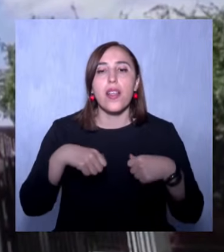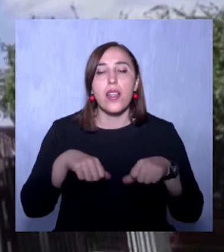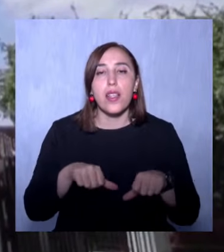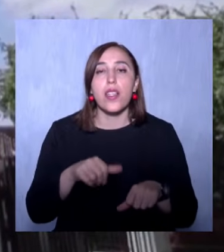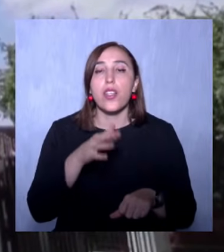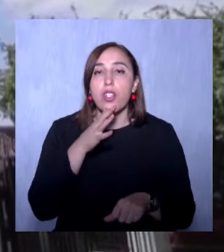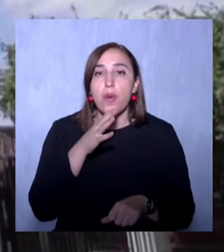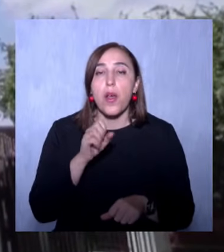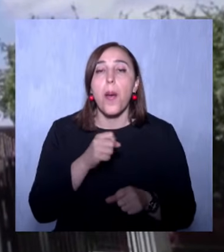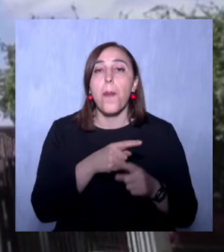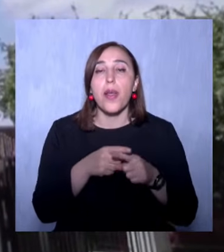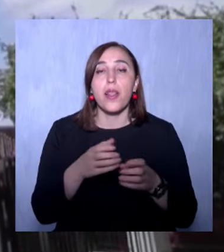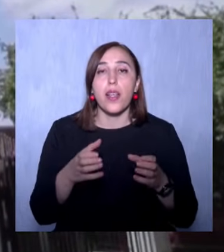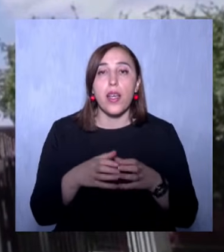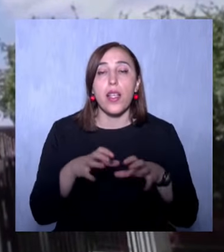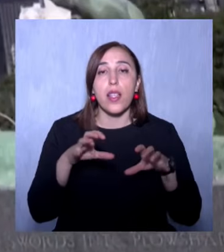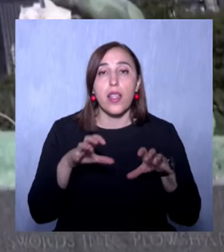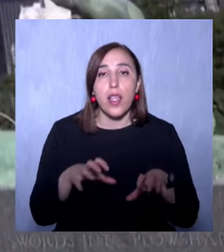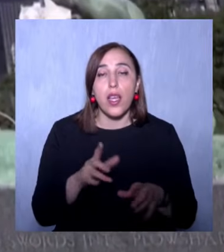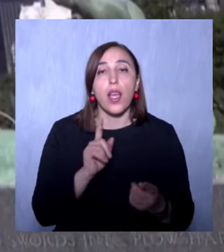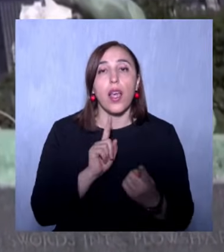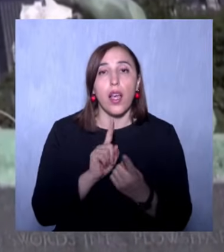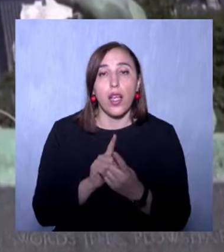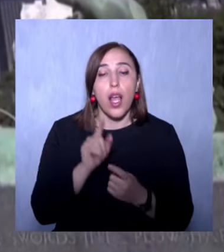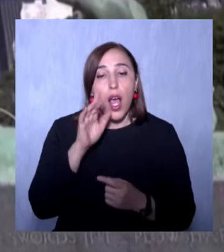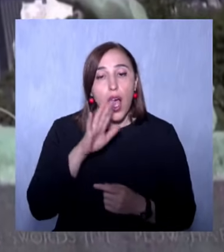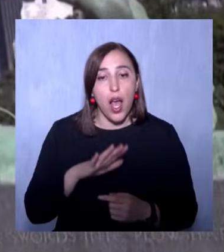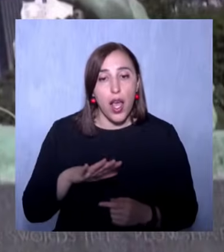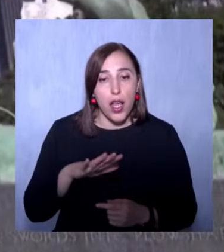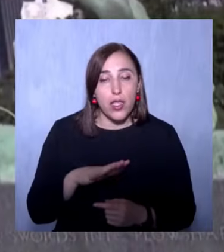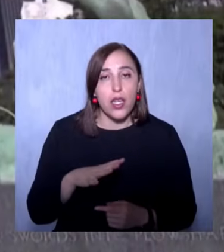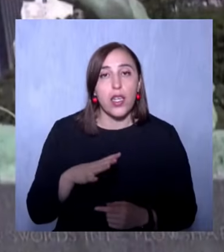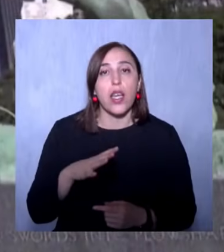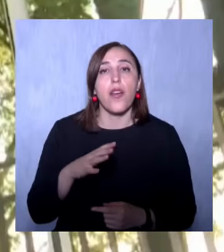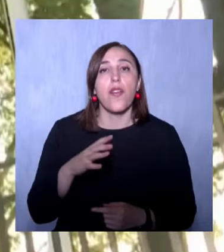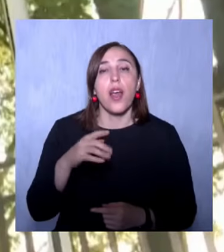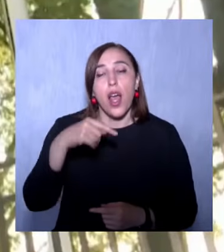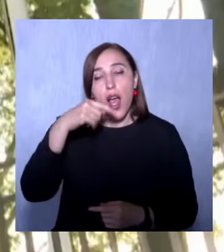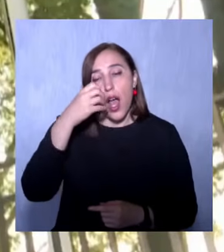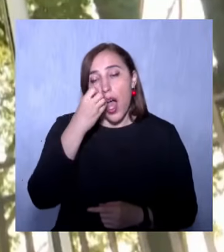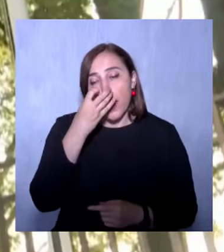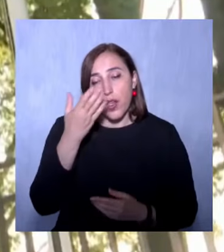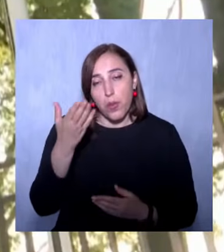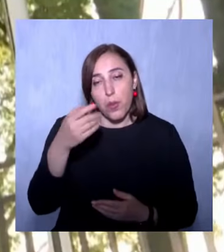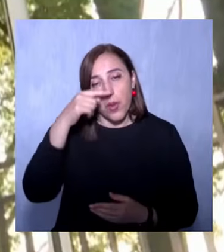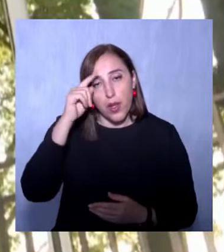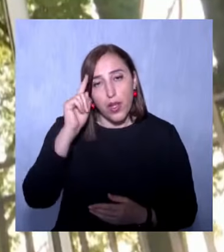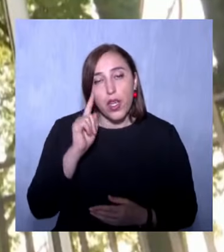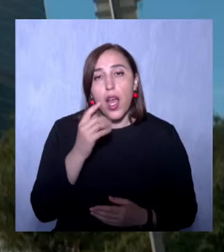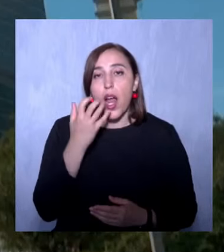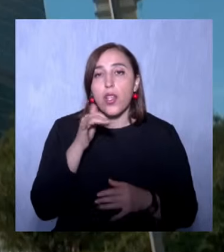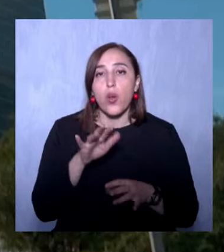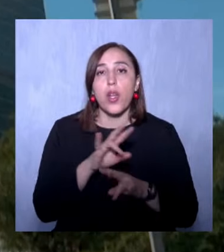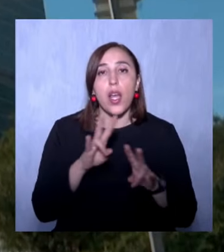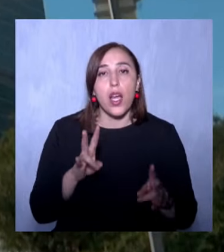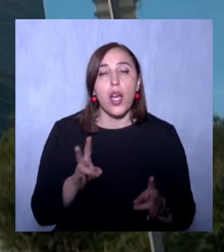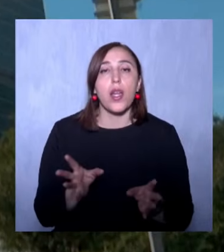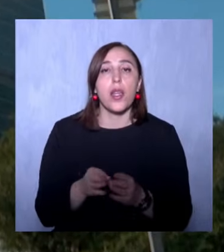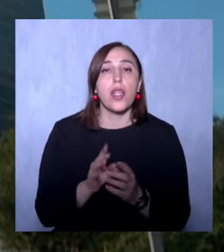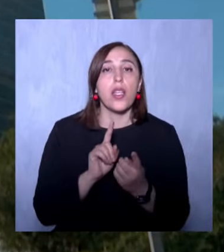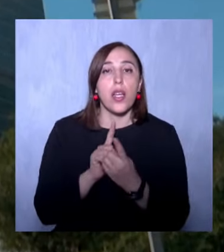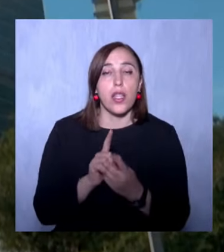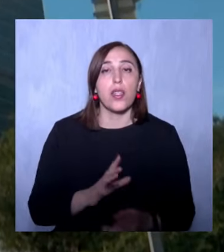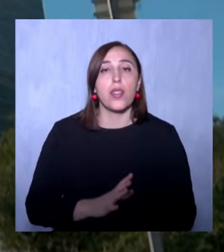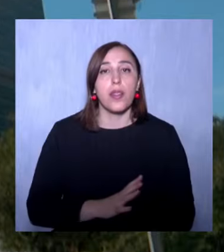շրջանակում։ Մինսկի խմբի համանախագահները հանդիպեցին Հայաստանի եւ Ադրբեջանի արտգործնախարարների հետ։ And the Azerbaijani foreign